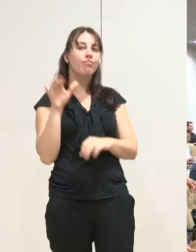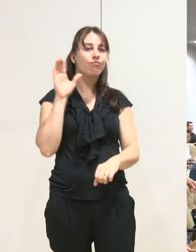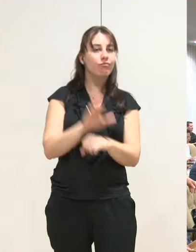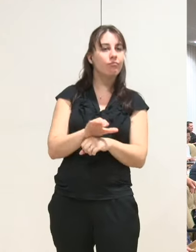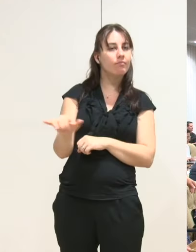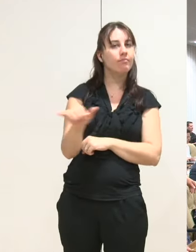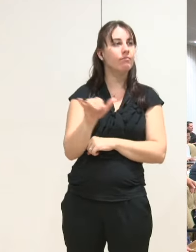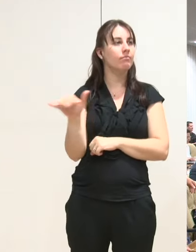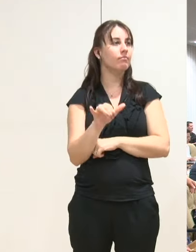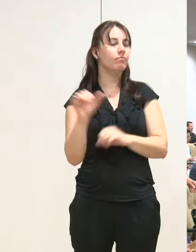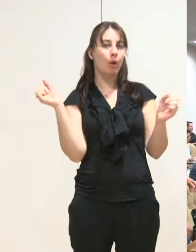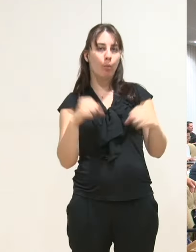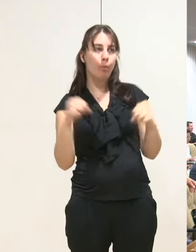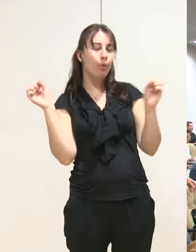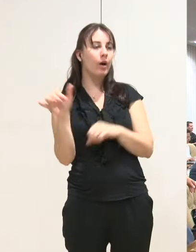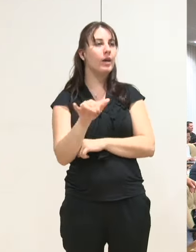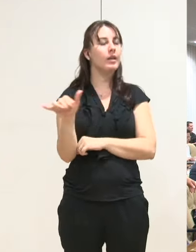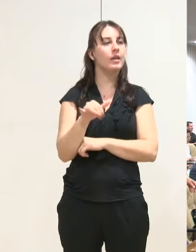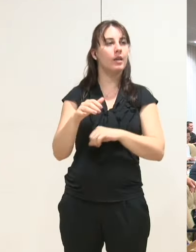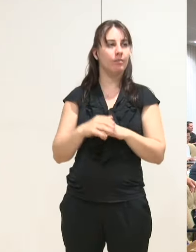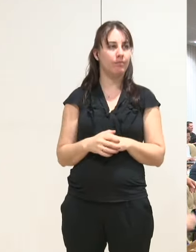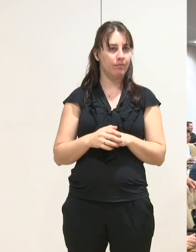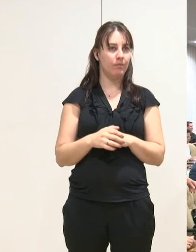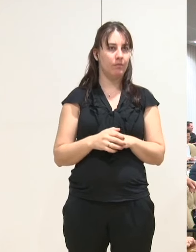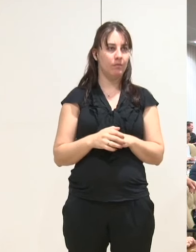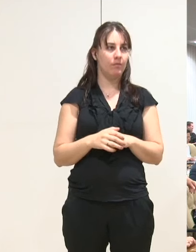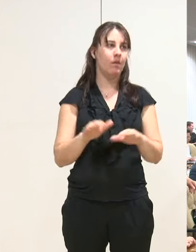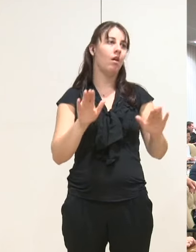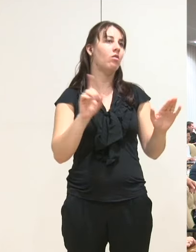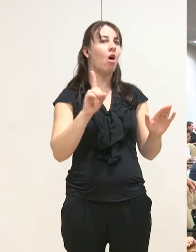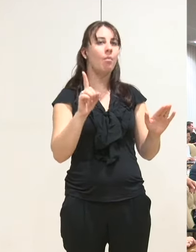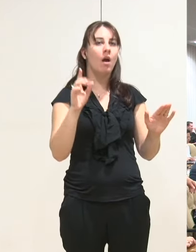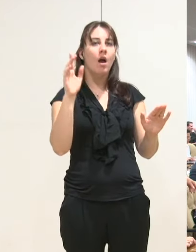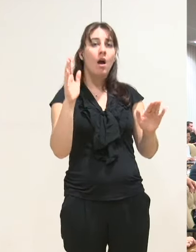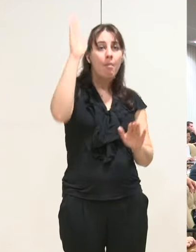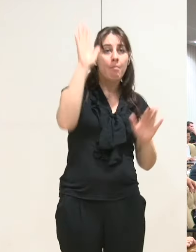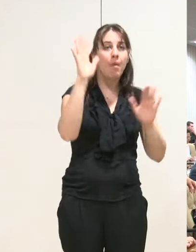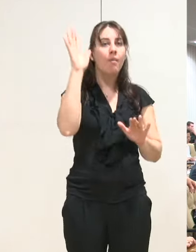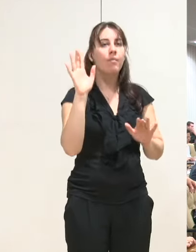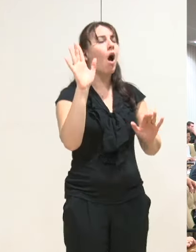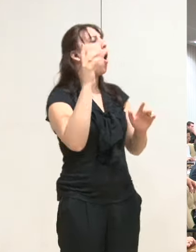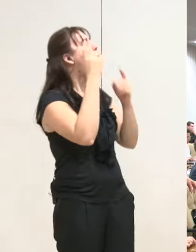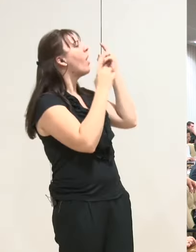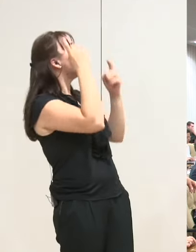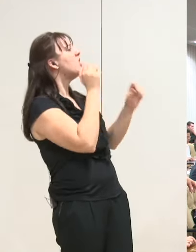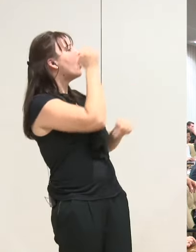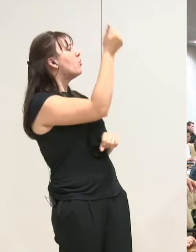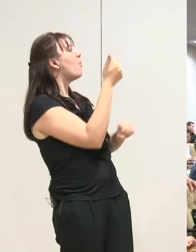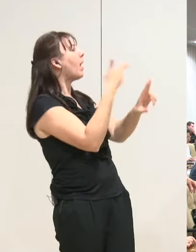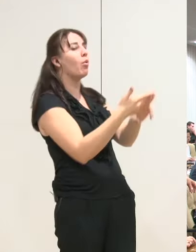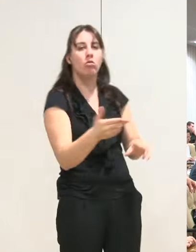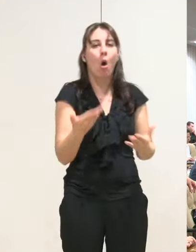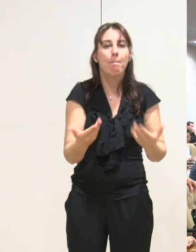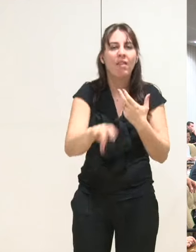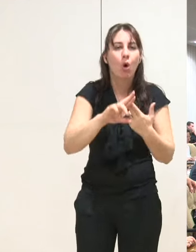contre qui est pour non mais il faut quand même bouger il faut décider quelque chose non non c'est